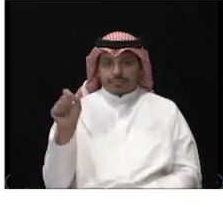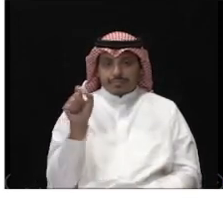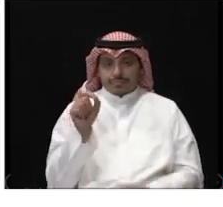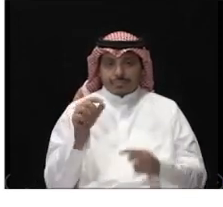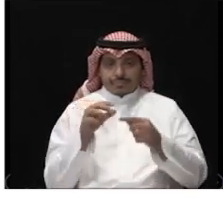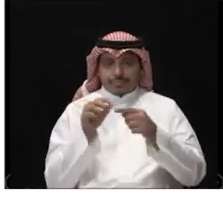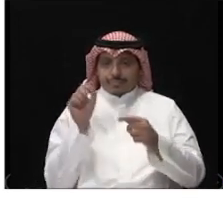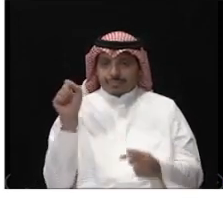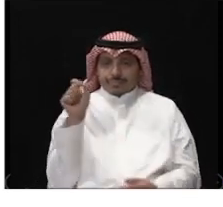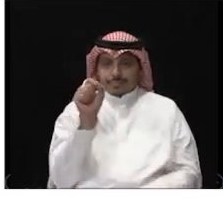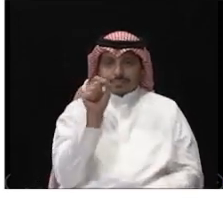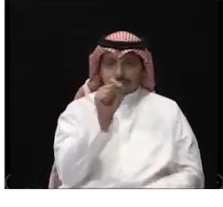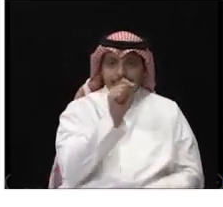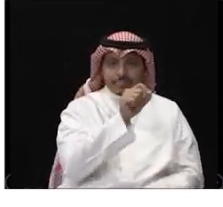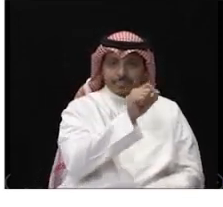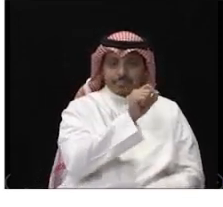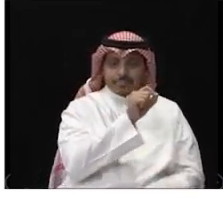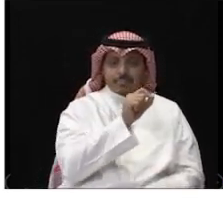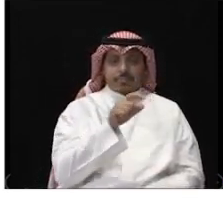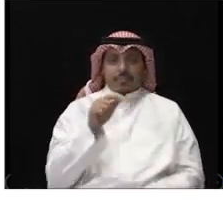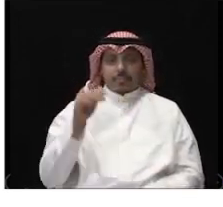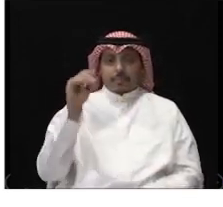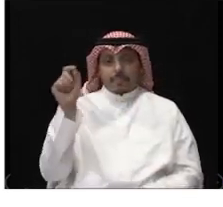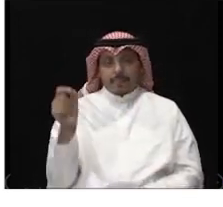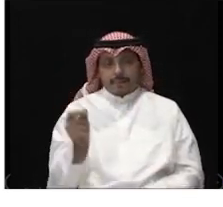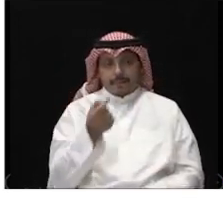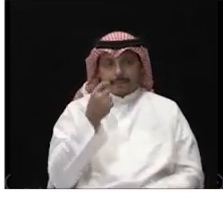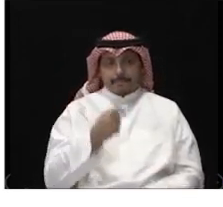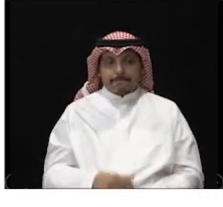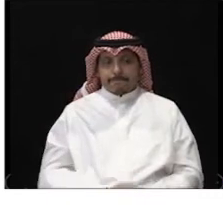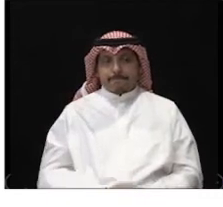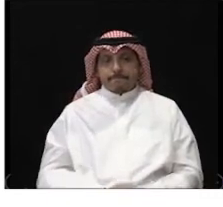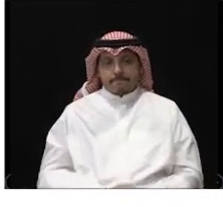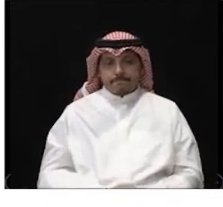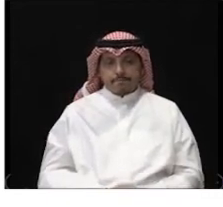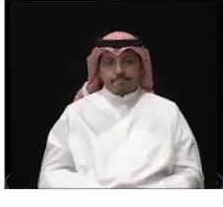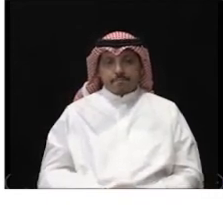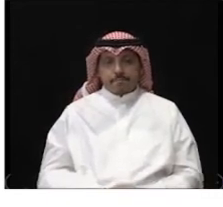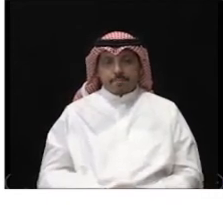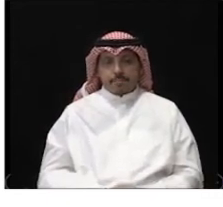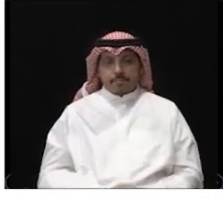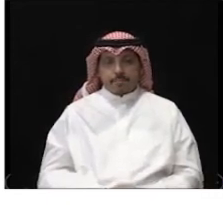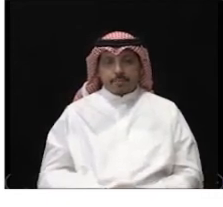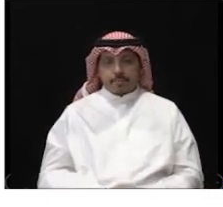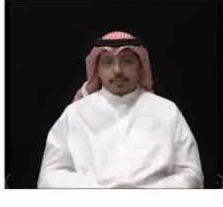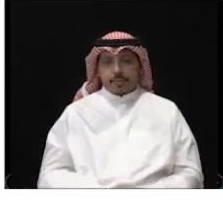بعض الحروف تصل إلى هذا الخط فقط. لاحظ معي الآن،